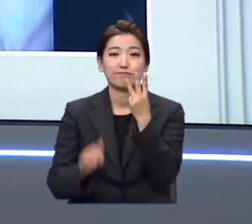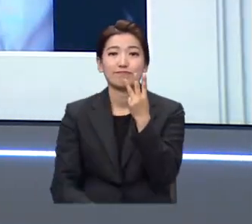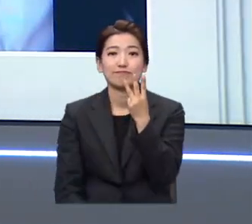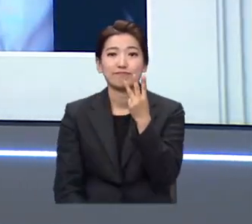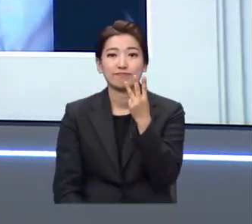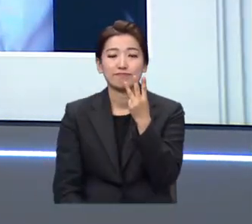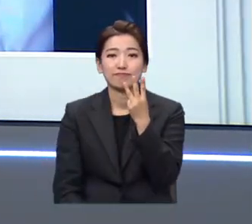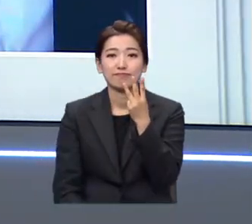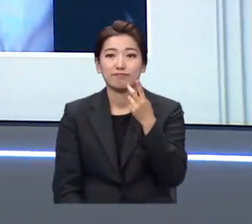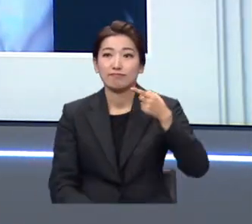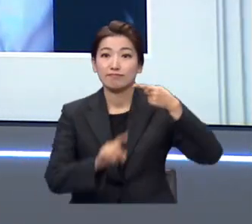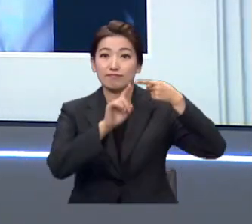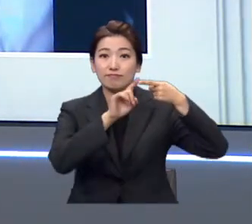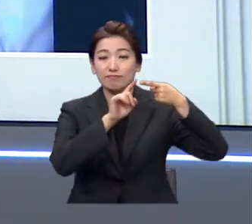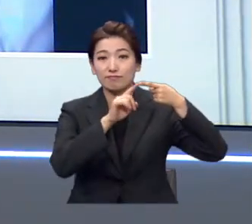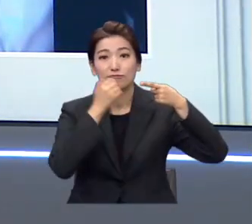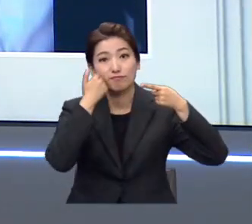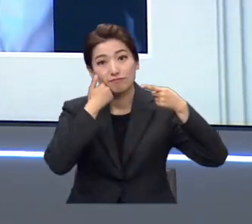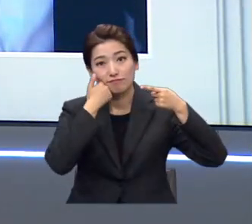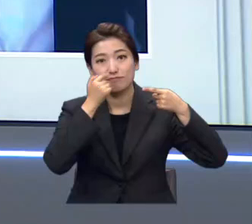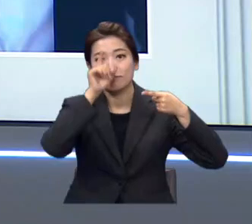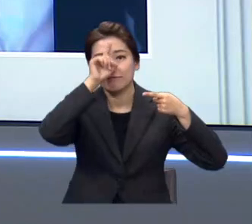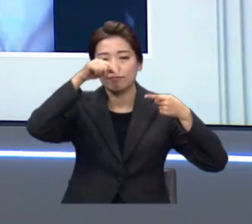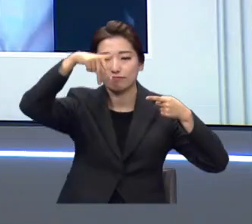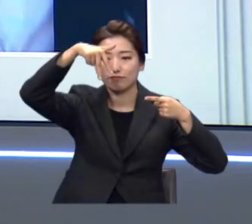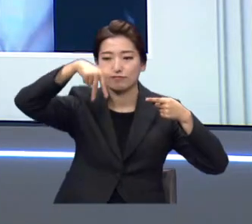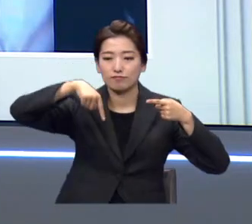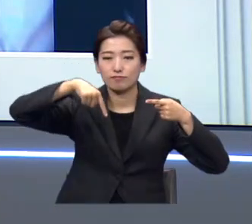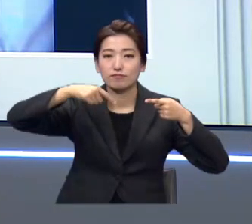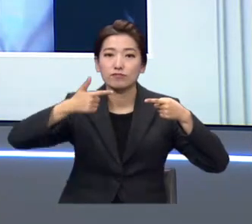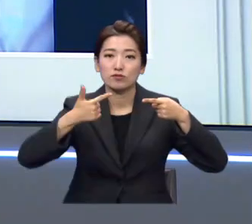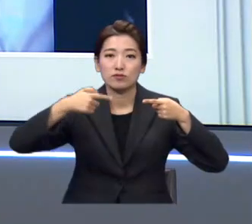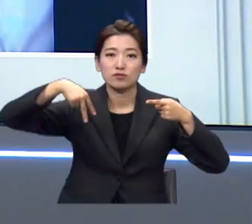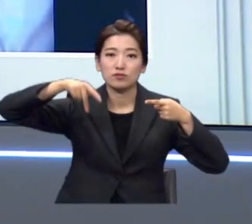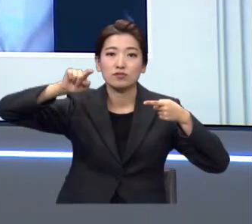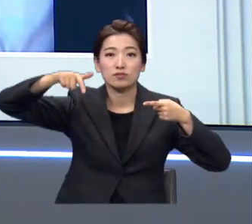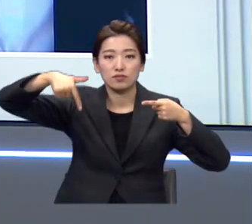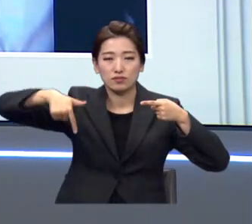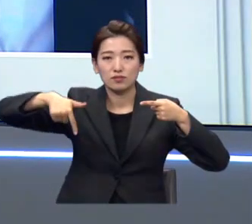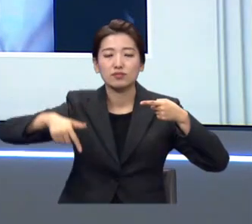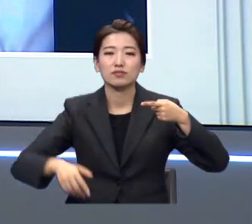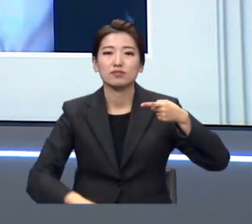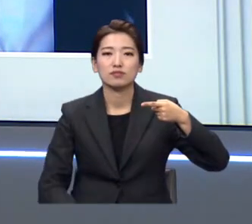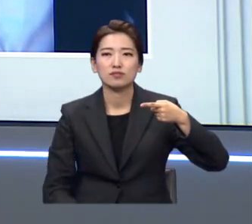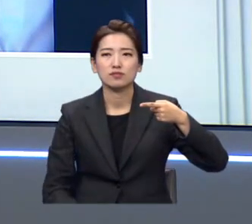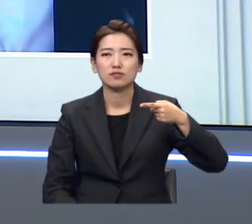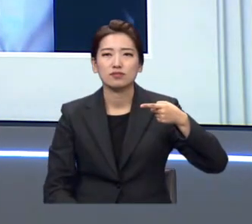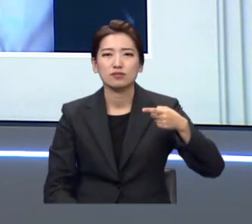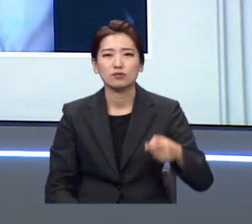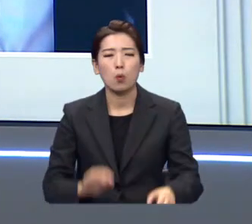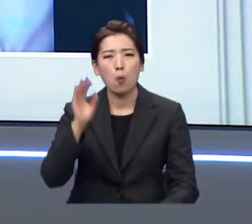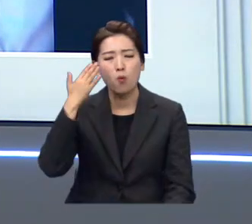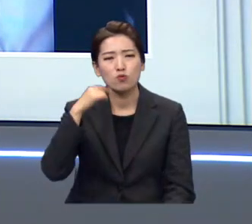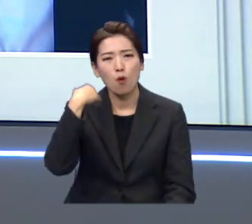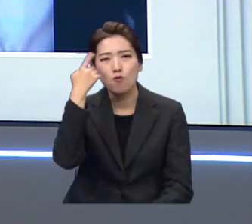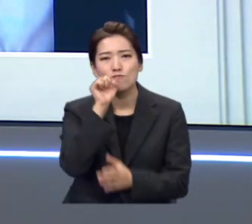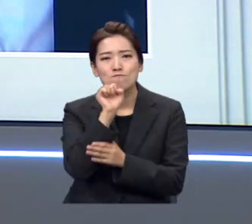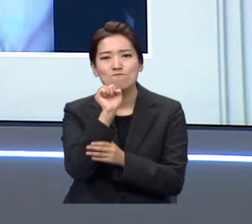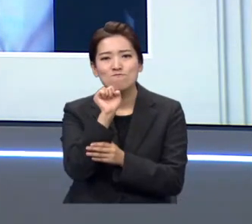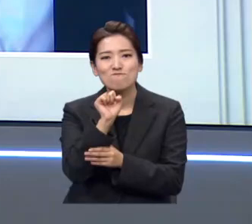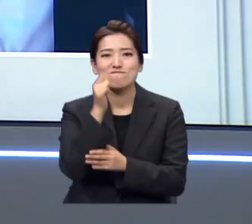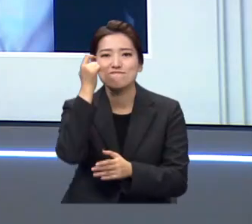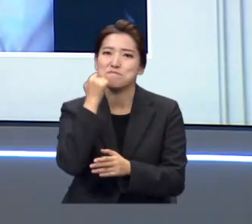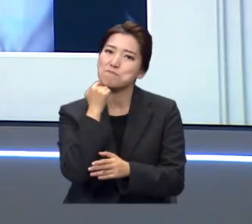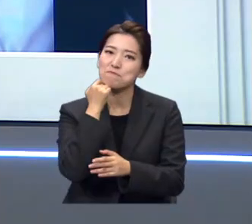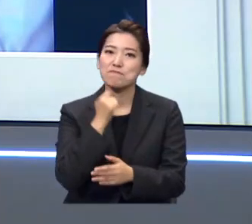했습니다 첫 번째 이준석 전 대표입니다 이준석 이준석 전 대표 어제 그제 계속 지금 요즘 자꾸 나오고 있어요